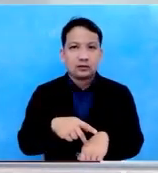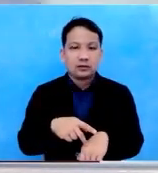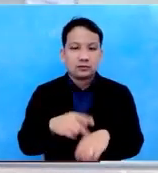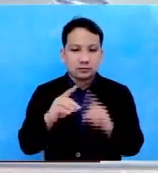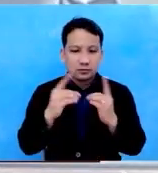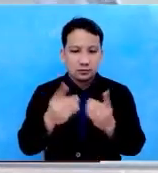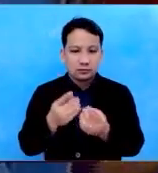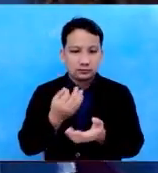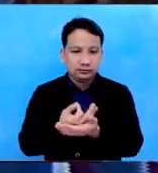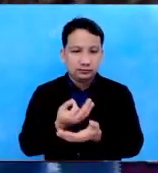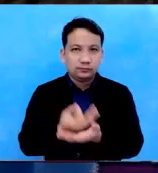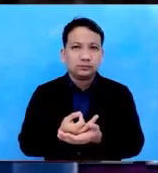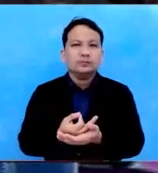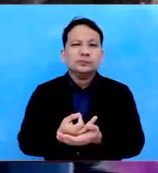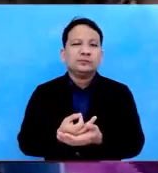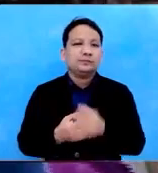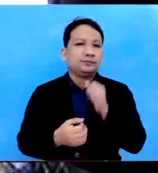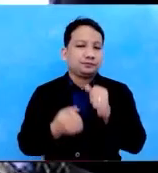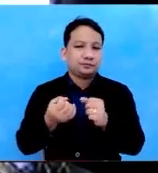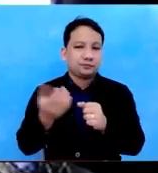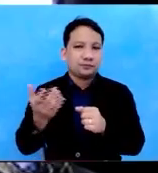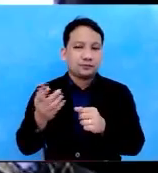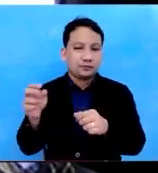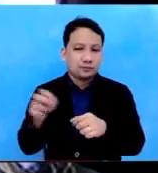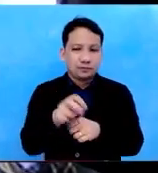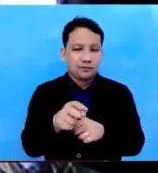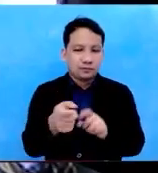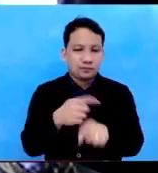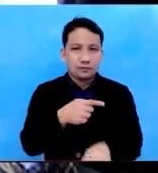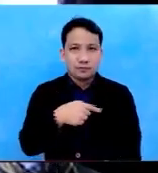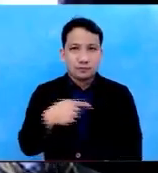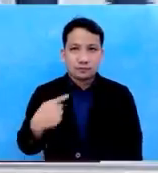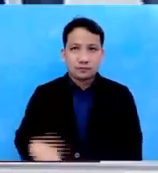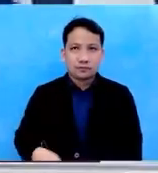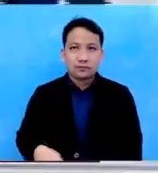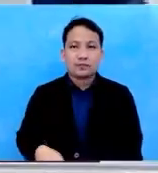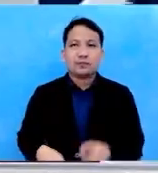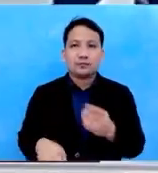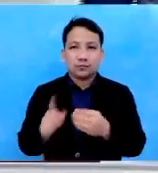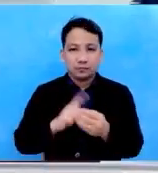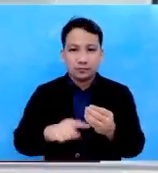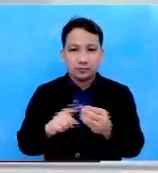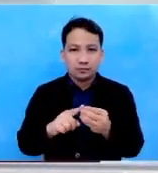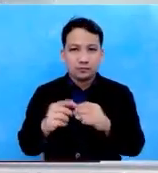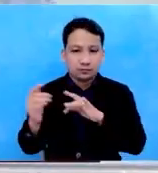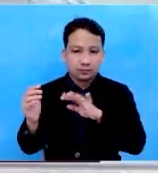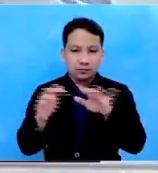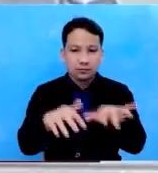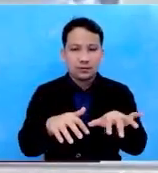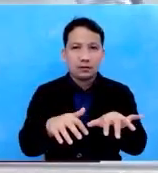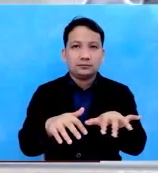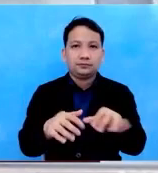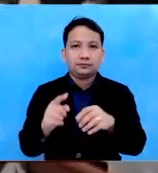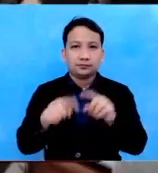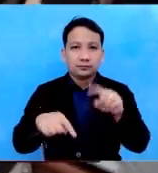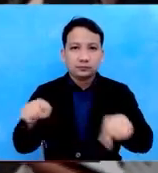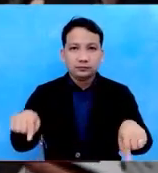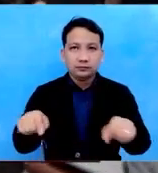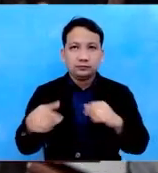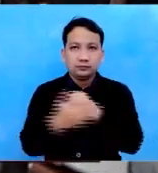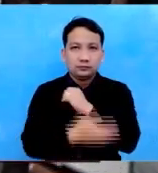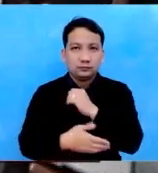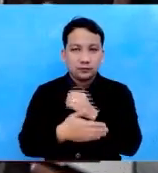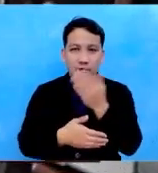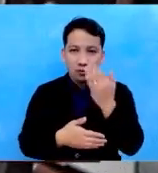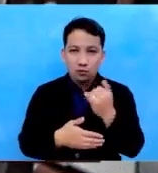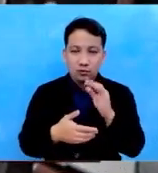man apektado ang bilang ng mga turista galing China, naapektuhan naman ang dagsa ng arrivals mula sa iba pang bansa dahil daw